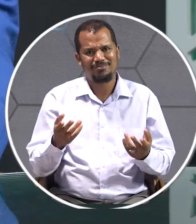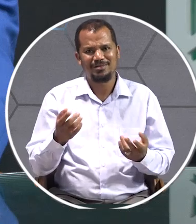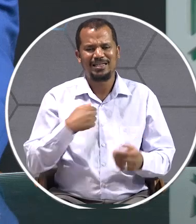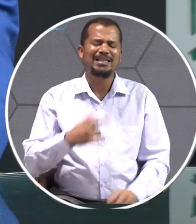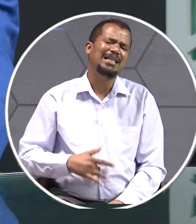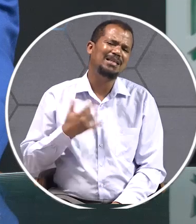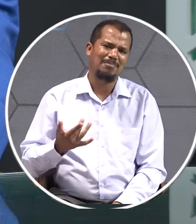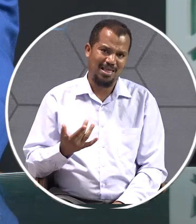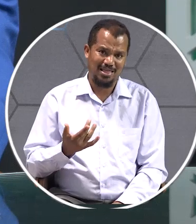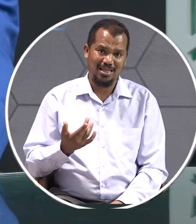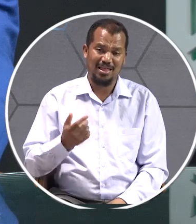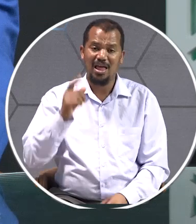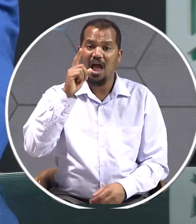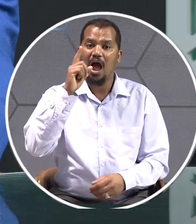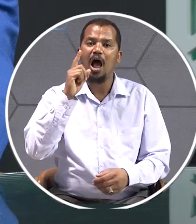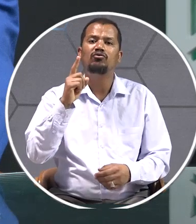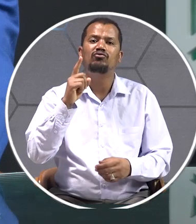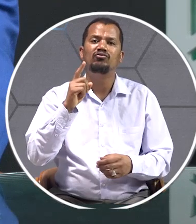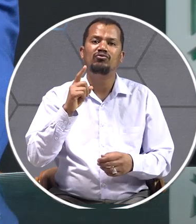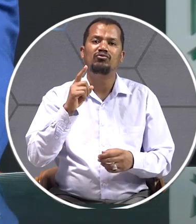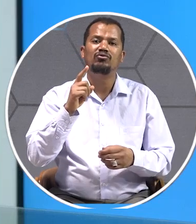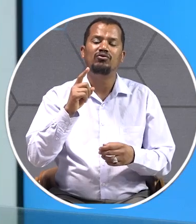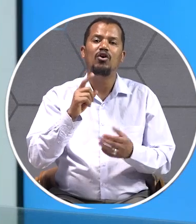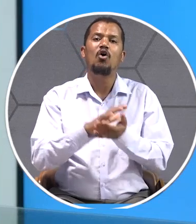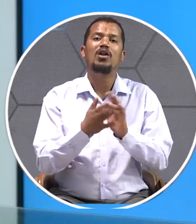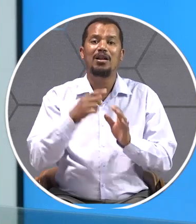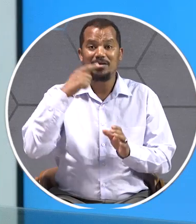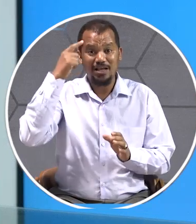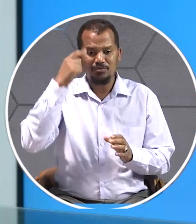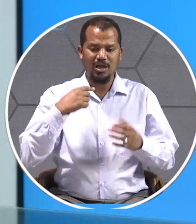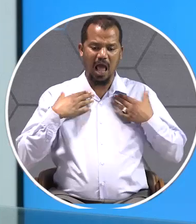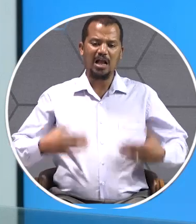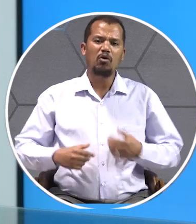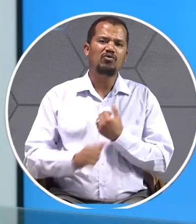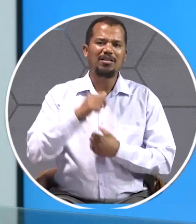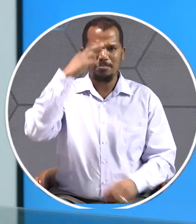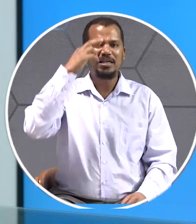ተሰማኝ አንዱ ፋክተር ሆነ ያልኩት የአካል ጉዳተኝነቴ ነው